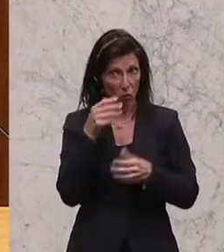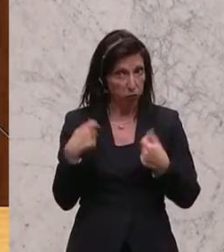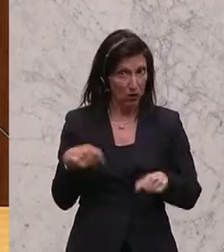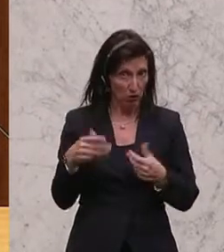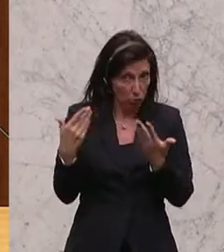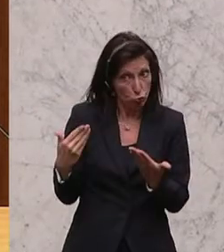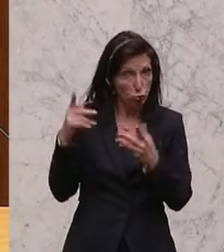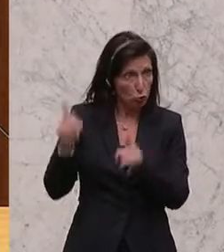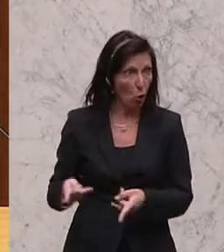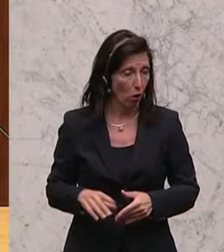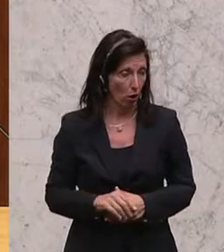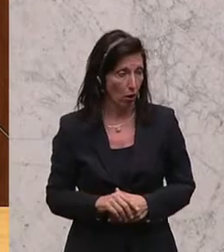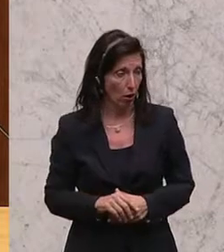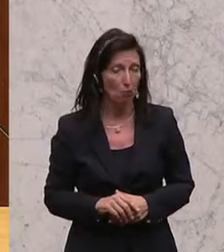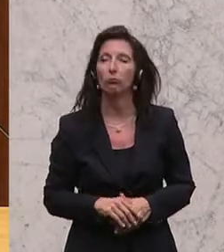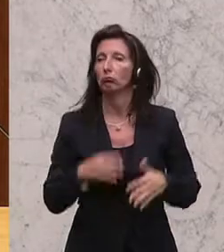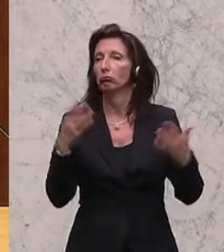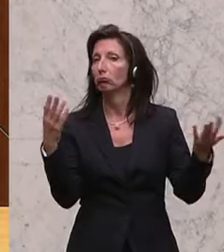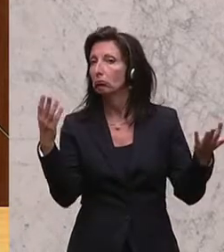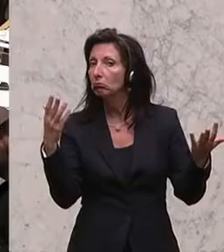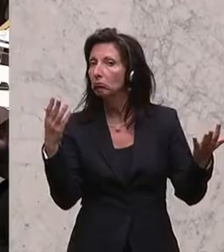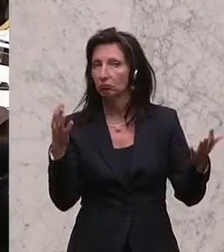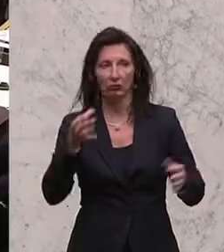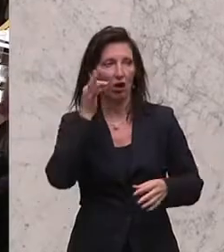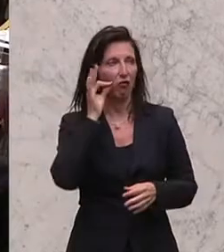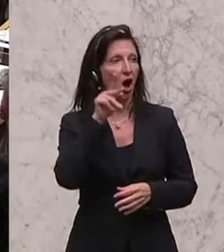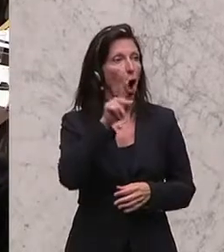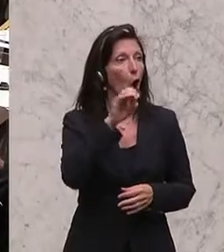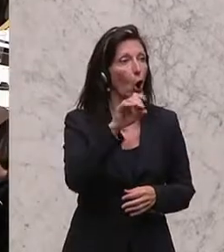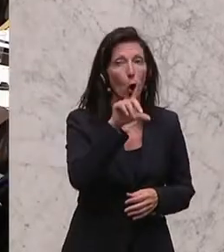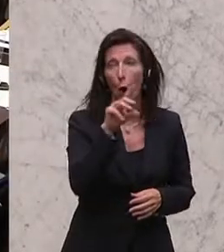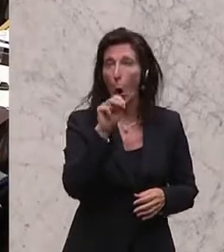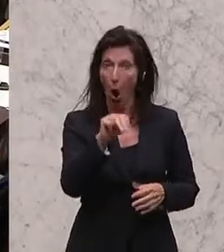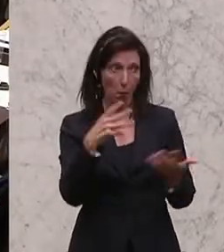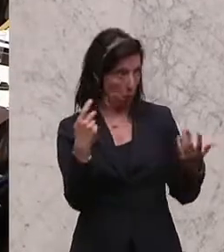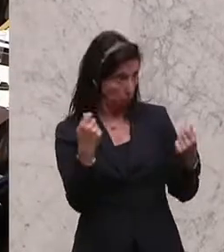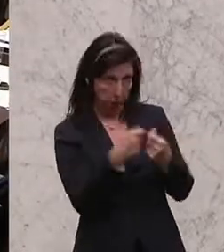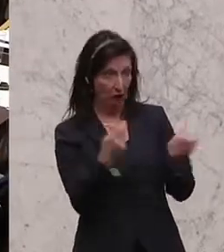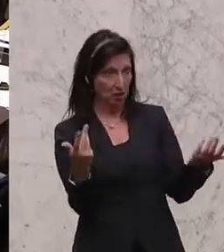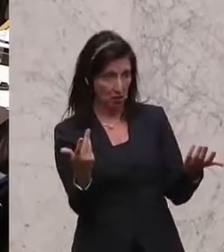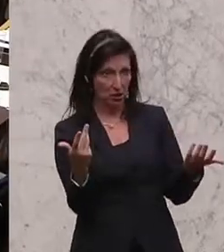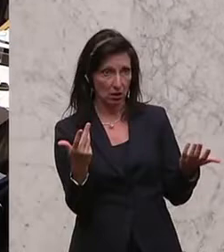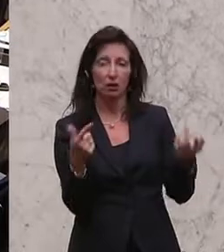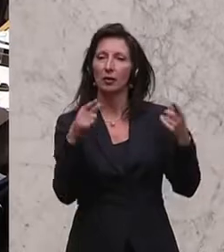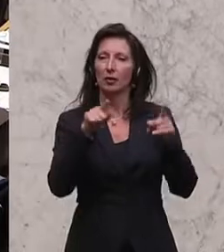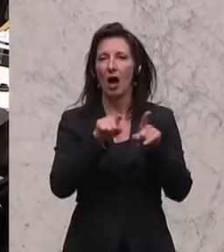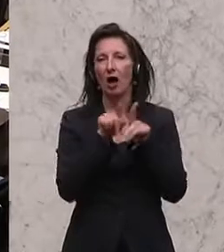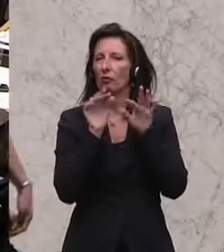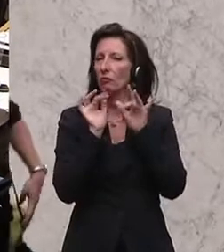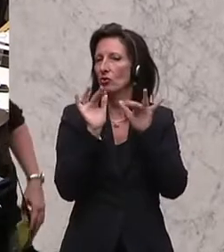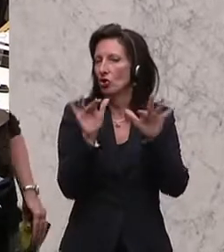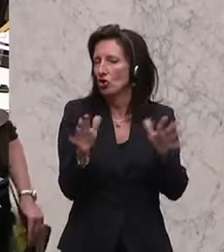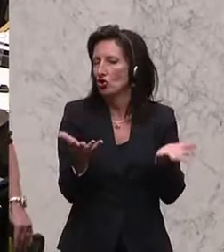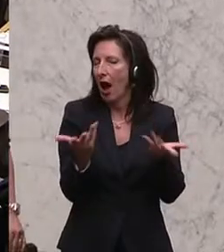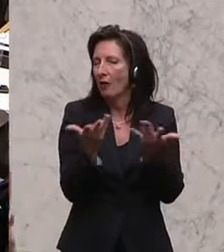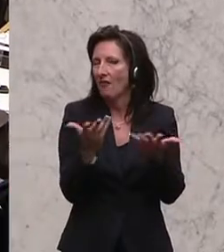gewünscht. Und da wäre sowohl die Frau Kolm geeignet gewesen, hätte noch dazu den gewissen Charme gehabt,